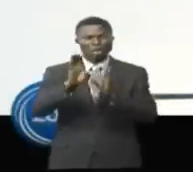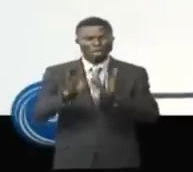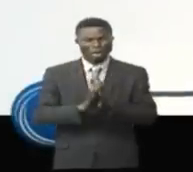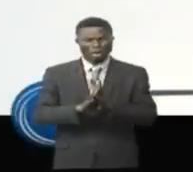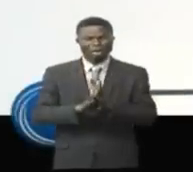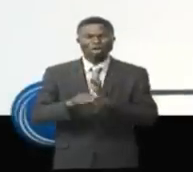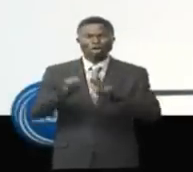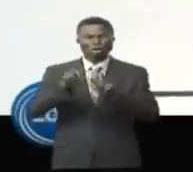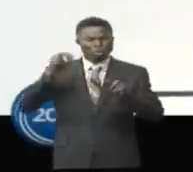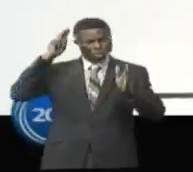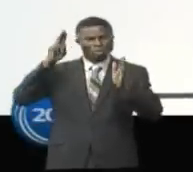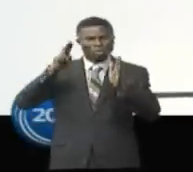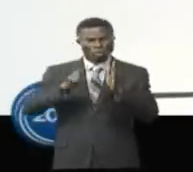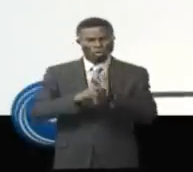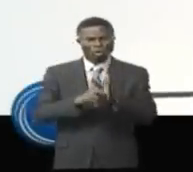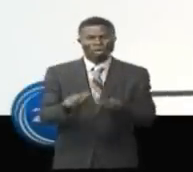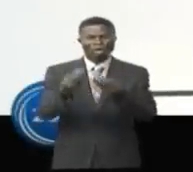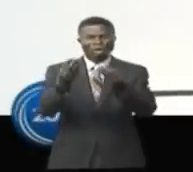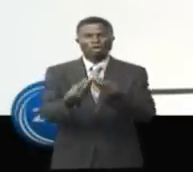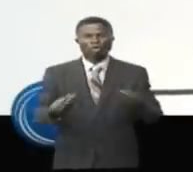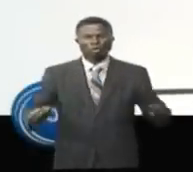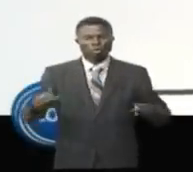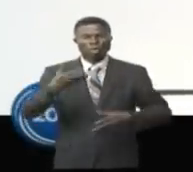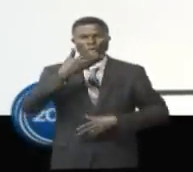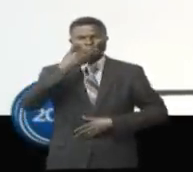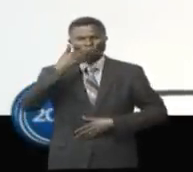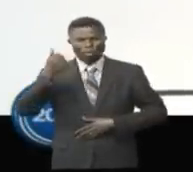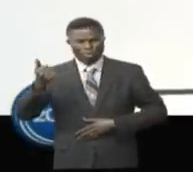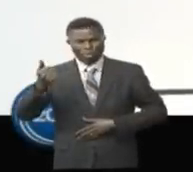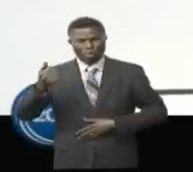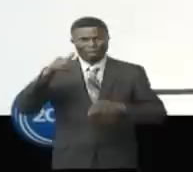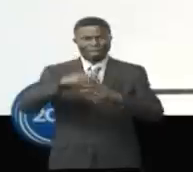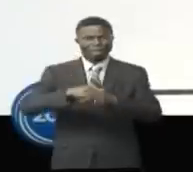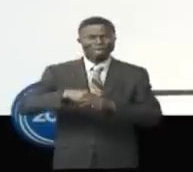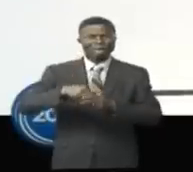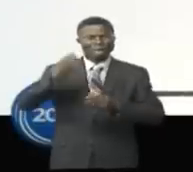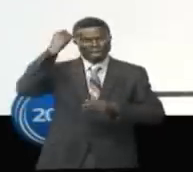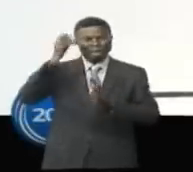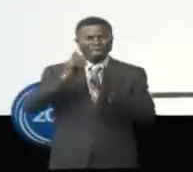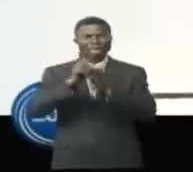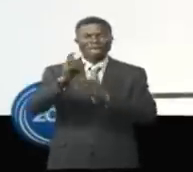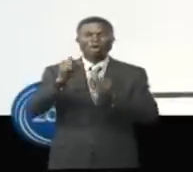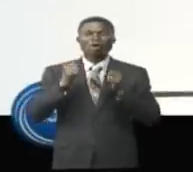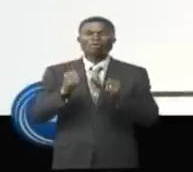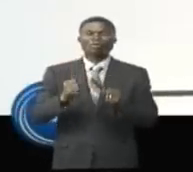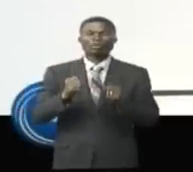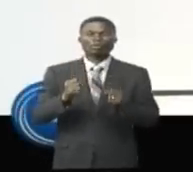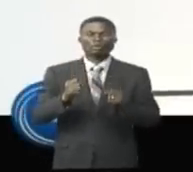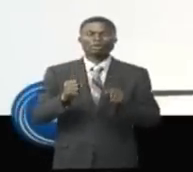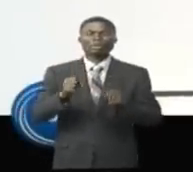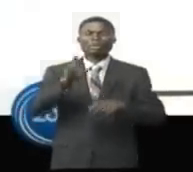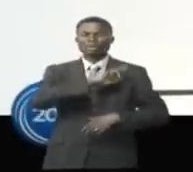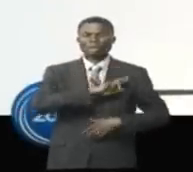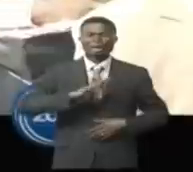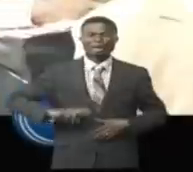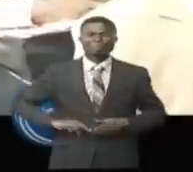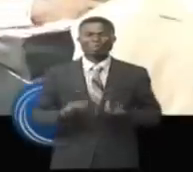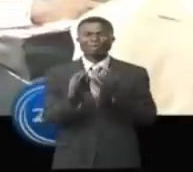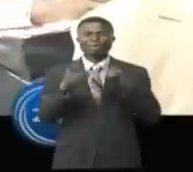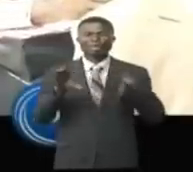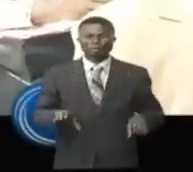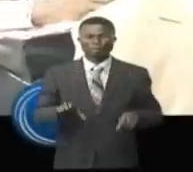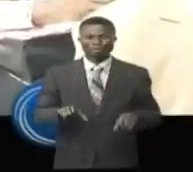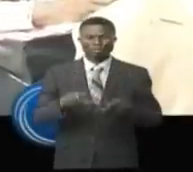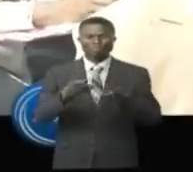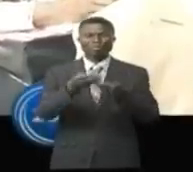gouvernement, enfin des solutions idoines et complexes du développement durable de la République démocratique du Congo. Ce